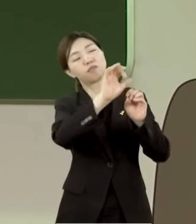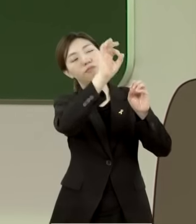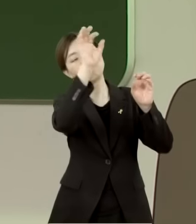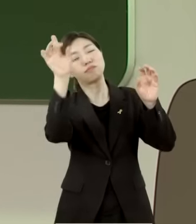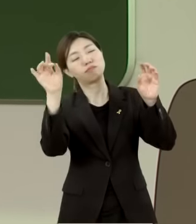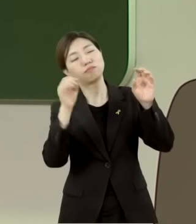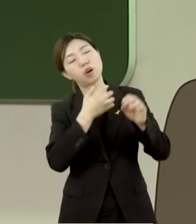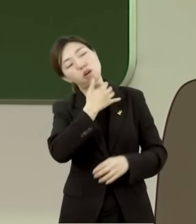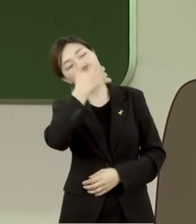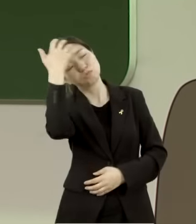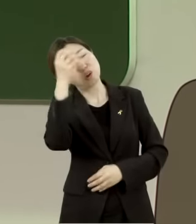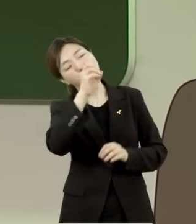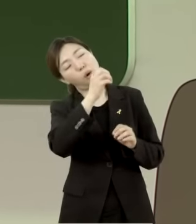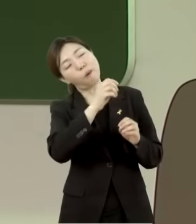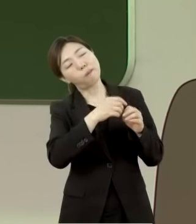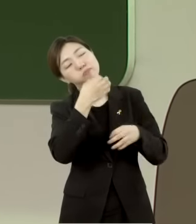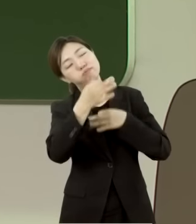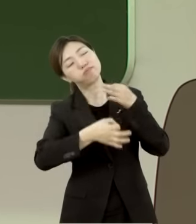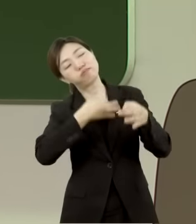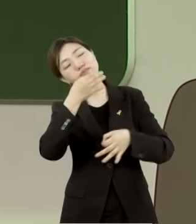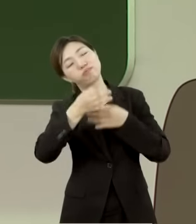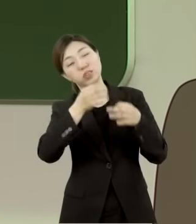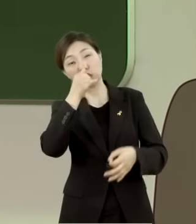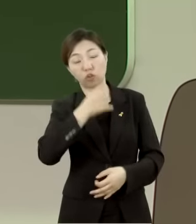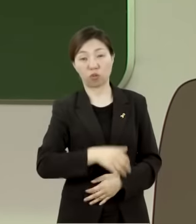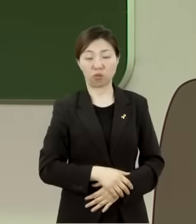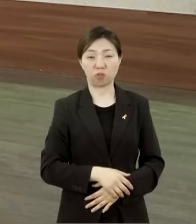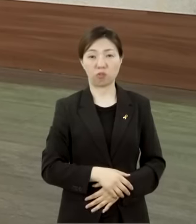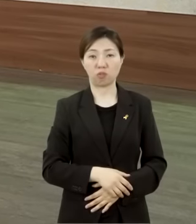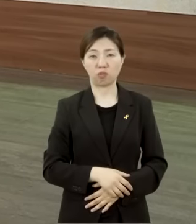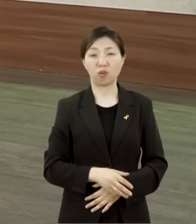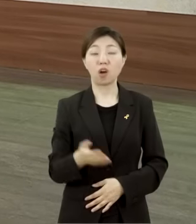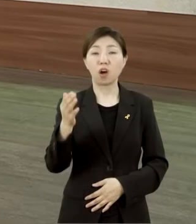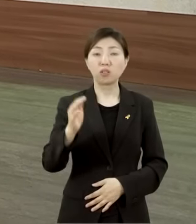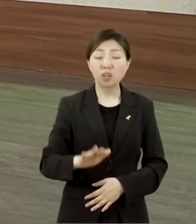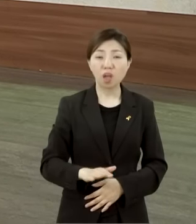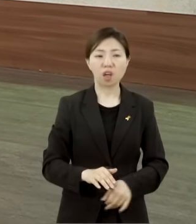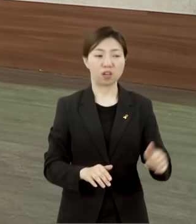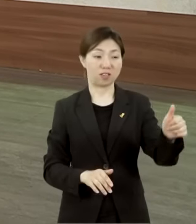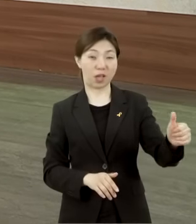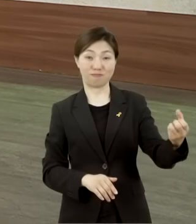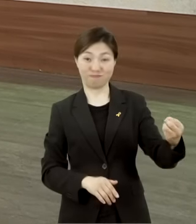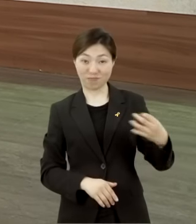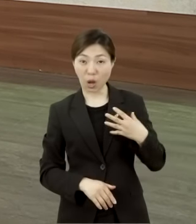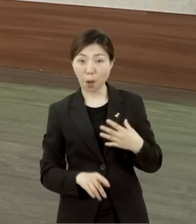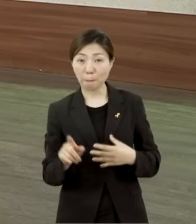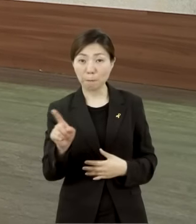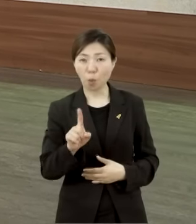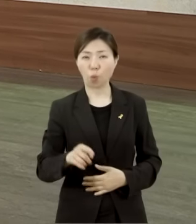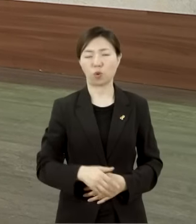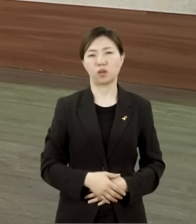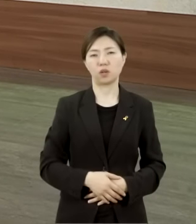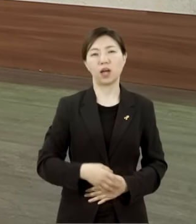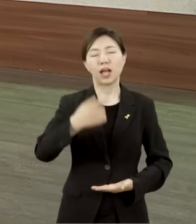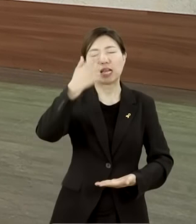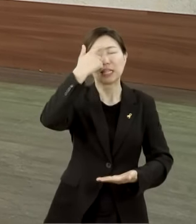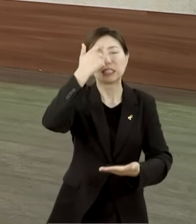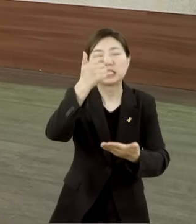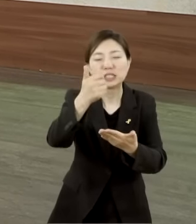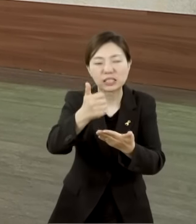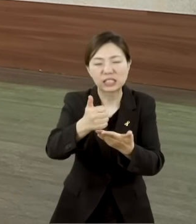하면서 막 서 꿈에서도 다란이가 되더라 그러면서 그 거사님이 하신 말씀이